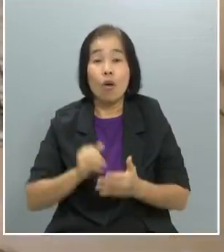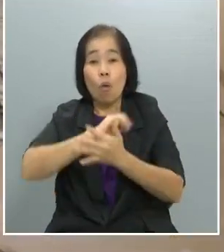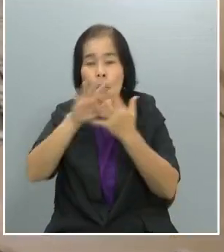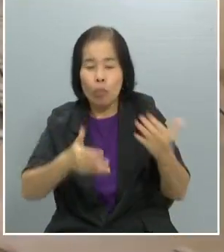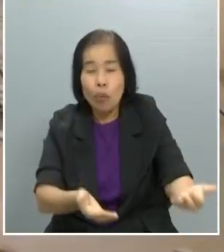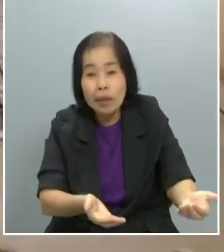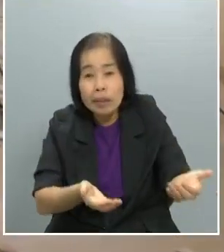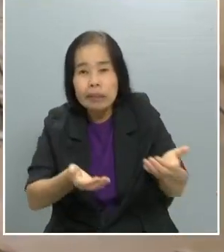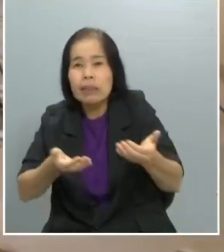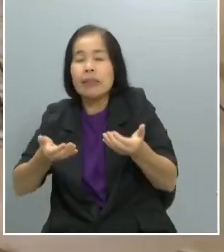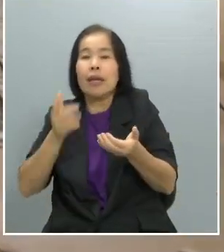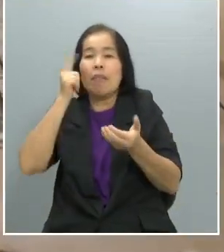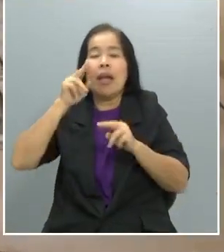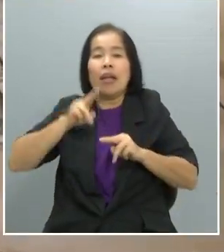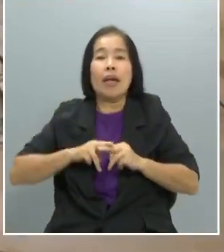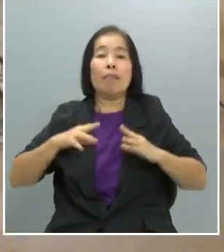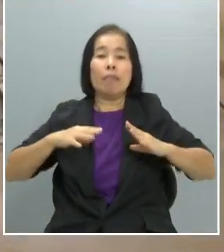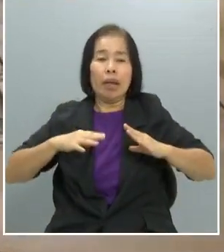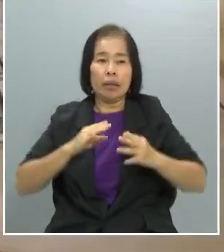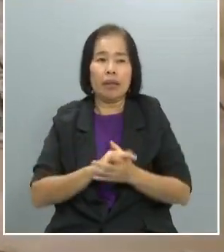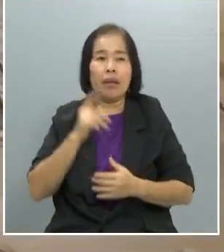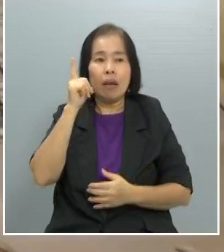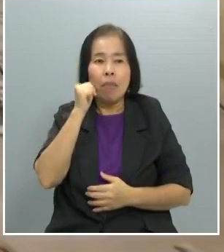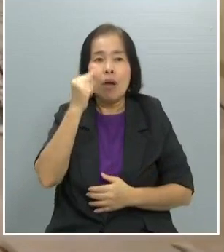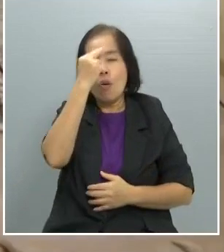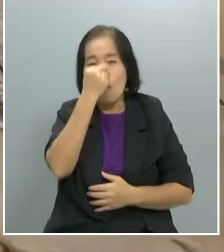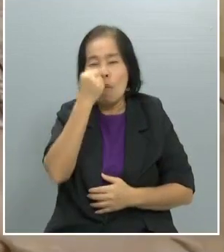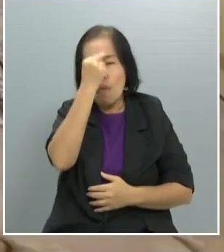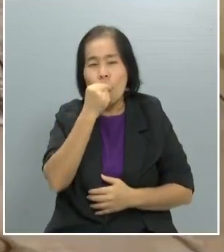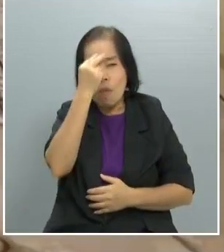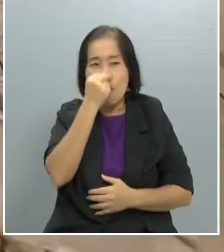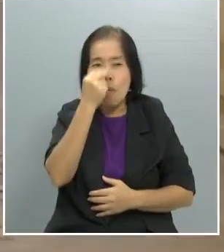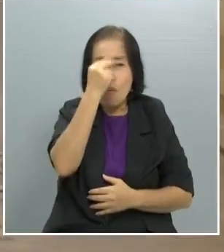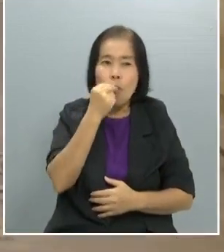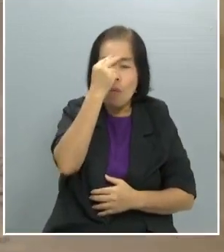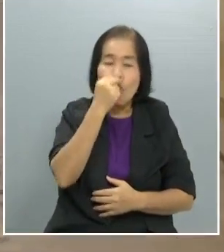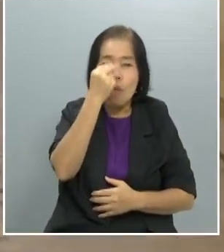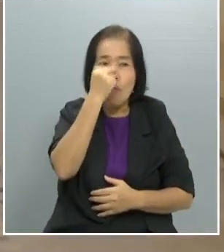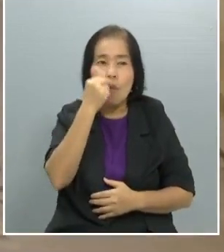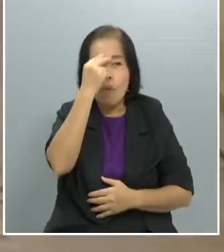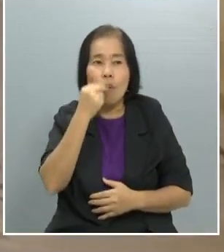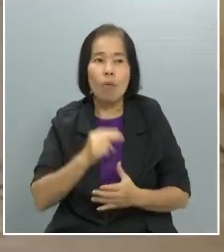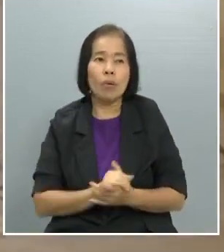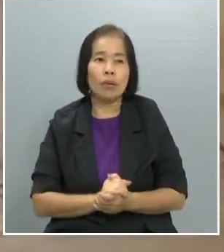พยุงร่างคุณแม่ขึ้นมาซึ่งคุณแม่ร้องไห้อยู่ตลอดเวลาเลยนะคะ